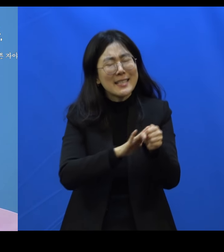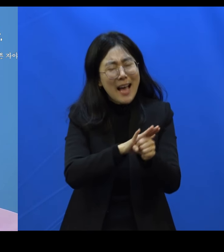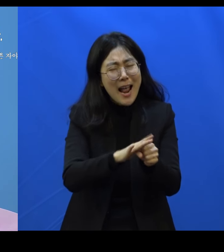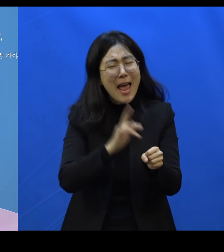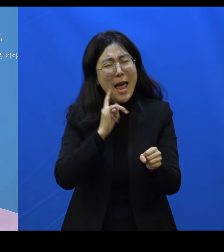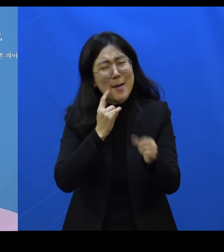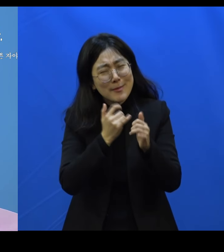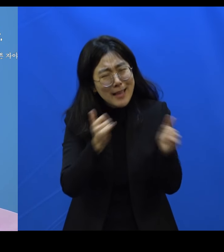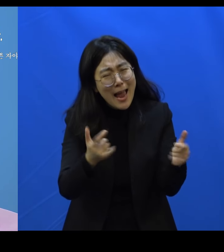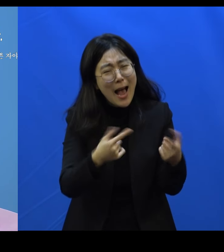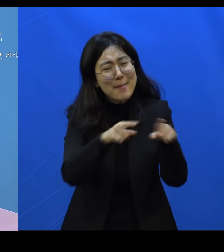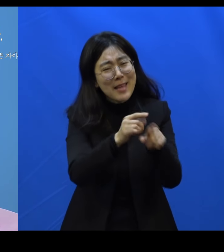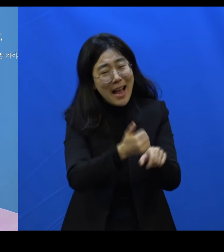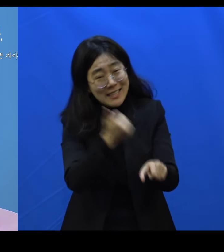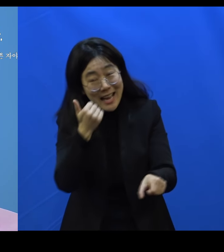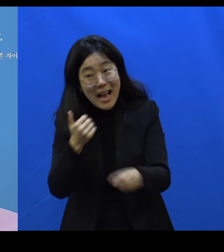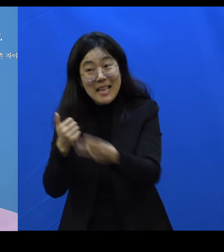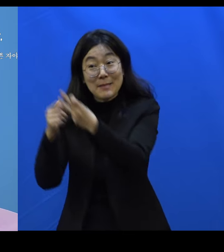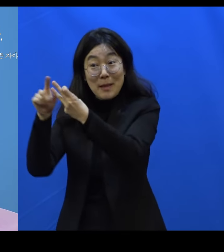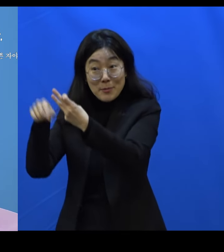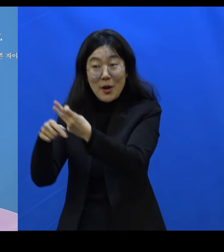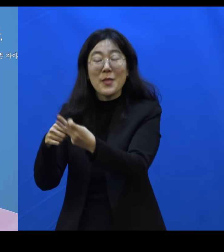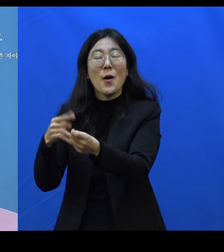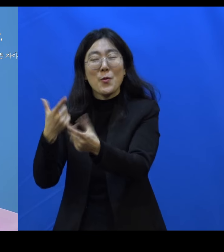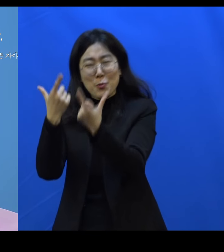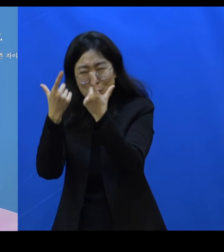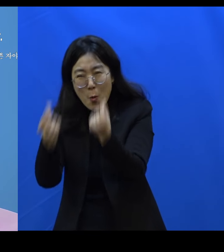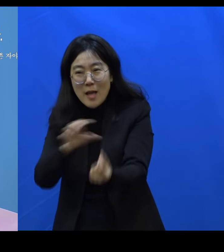있는데요. 마침내 그녀를 불러냅니다.